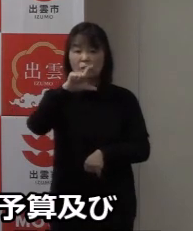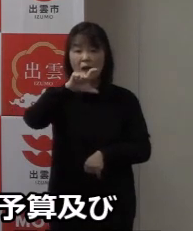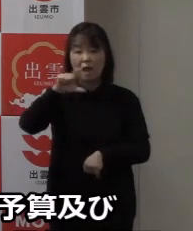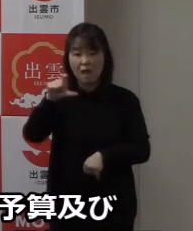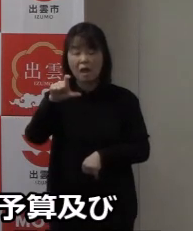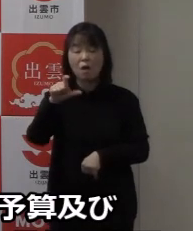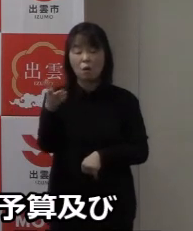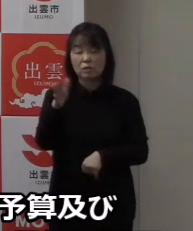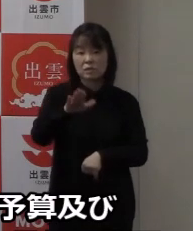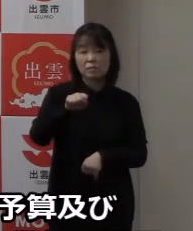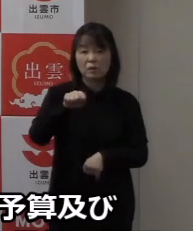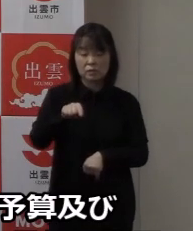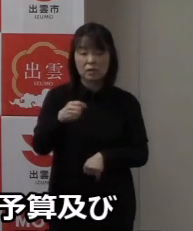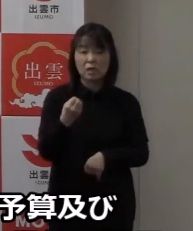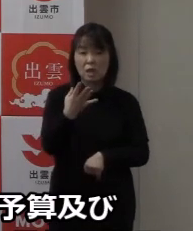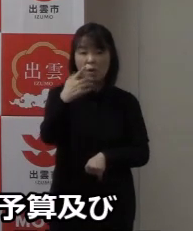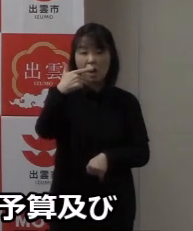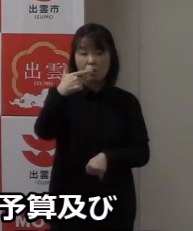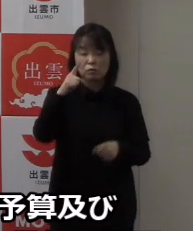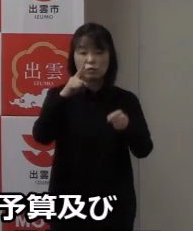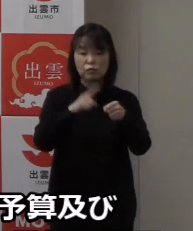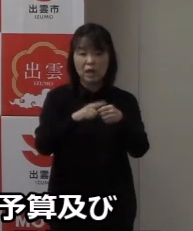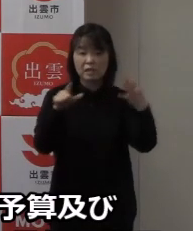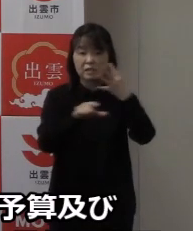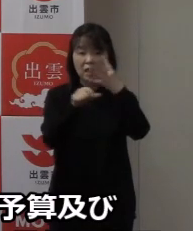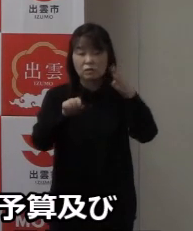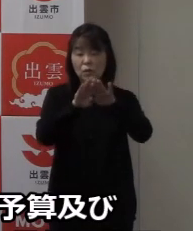して、令和6年4月の開館に向け、